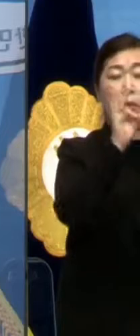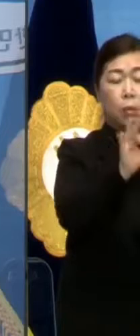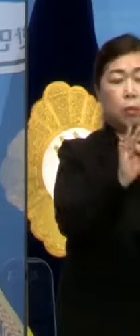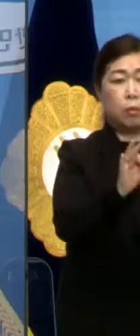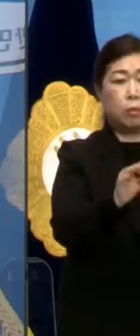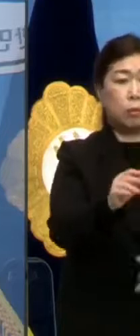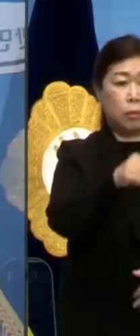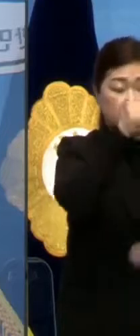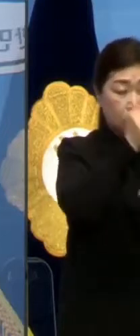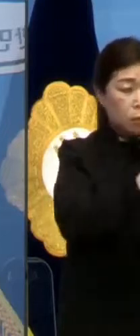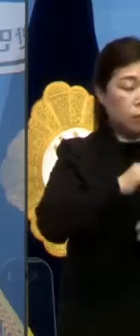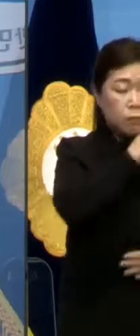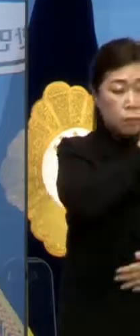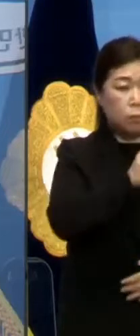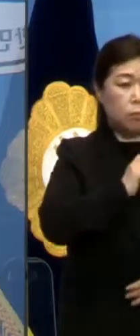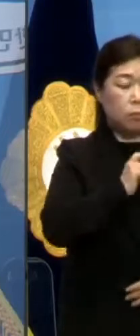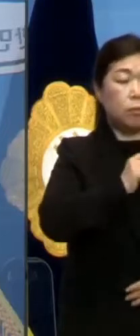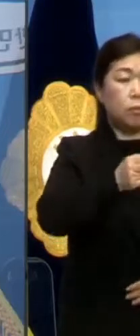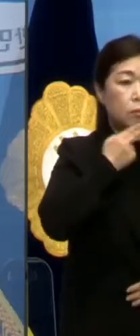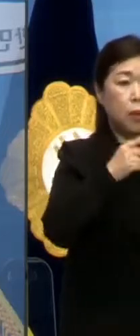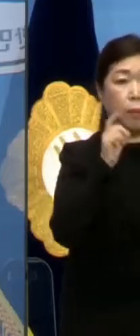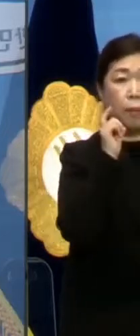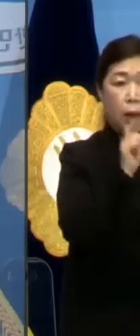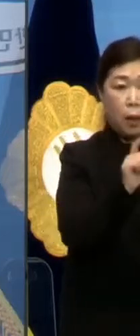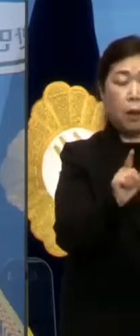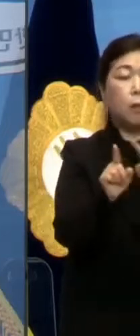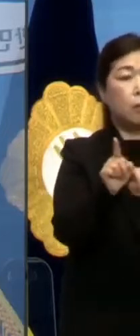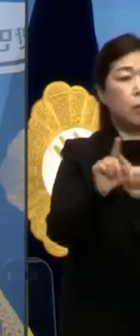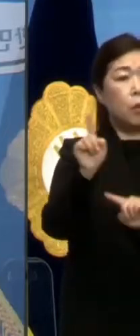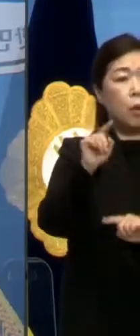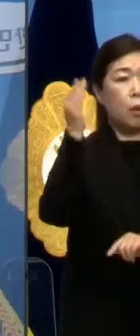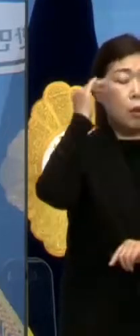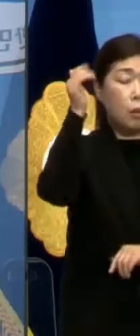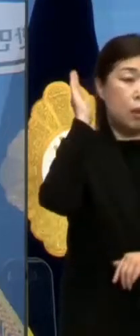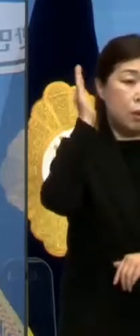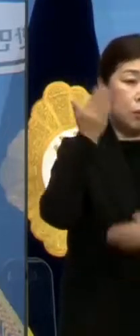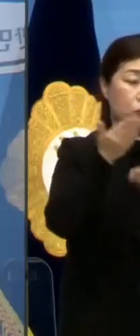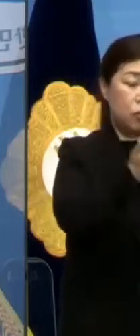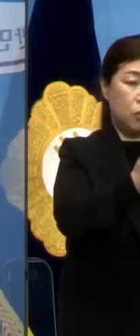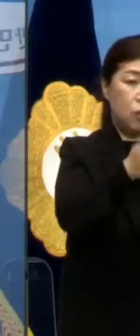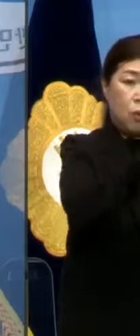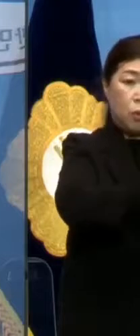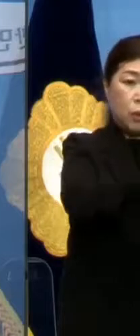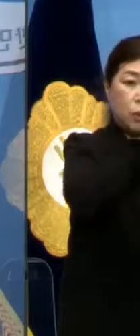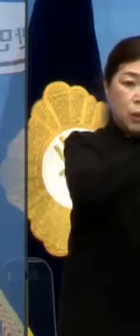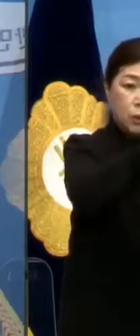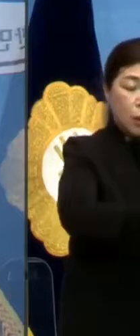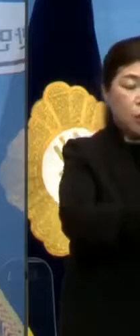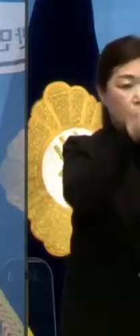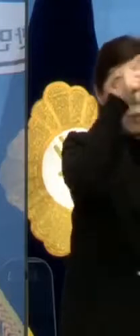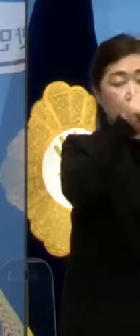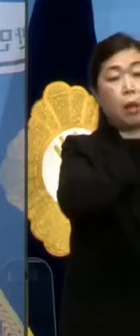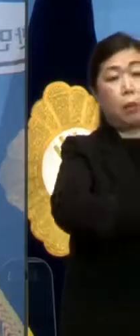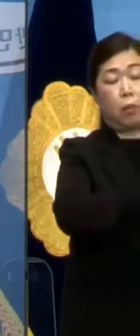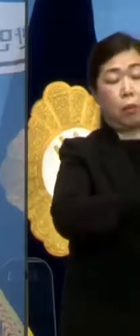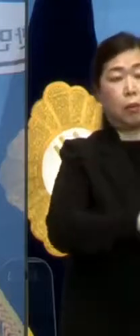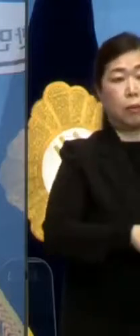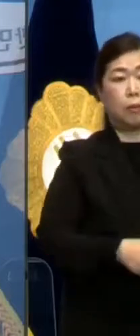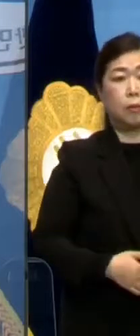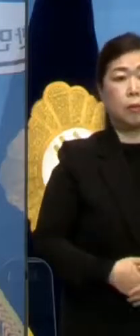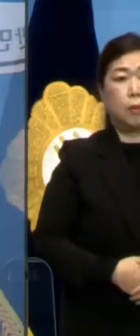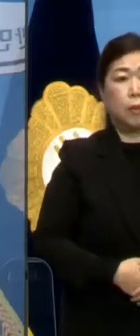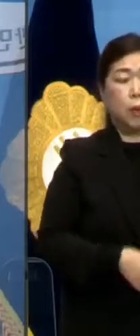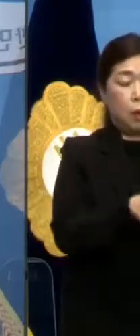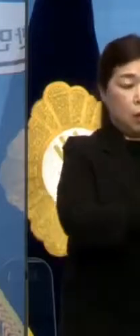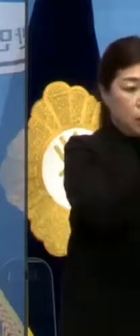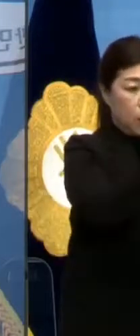무혐의 처분한 것이 대통령께서 말씀하시는 공적 시스템 경찰입니다.